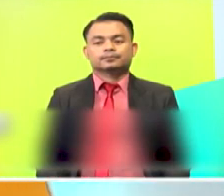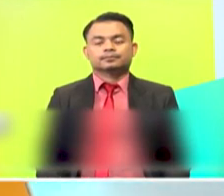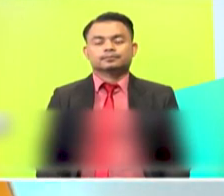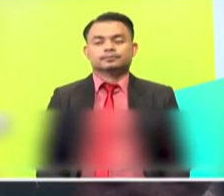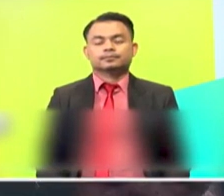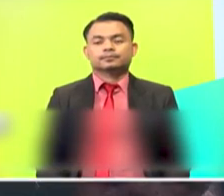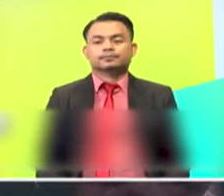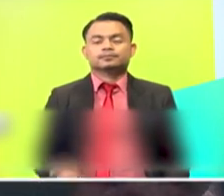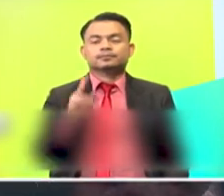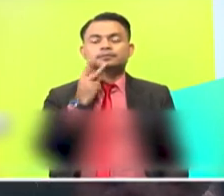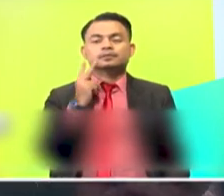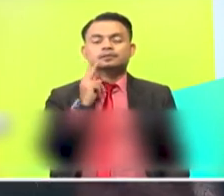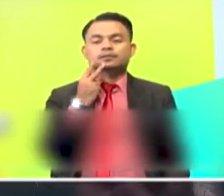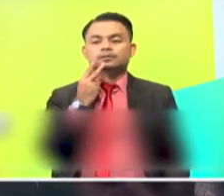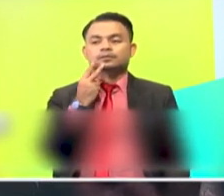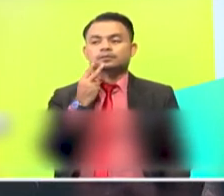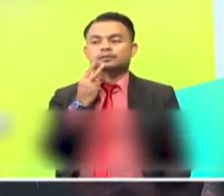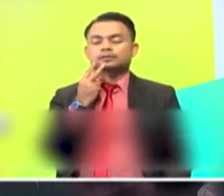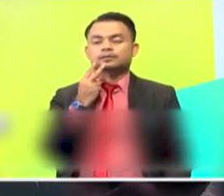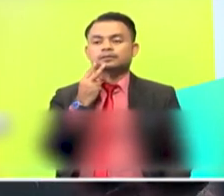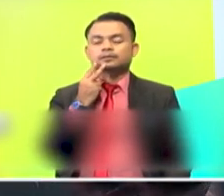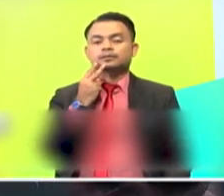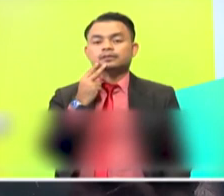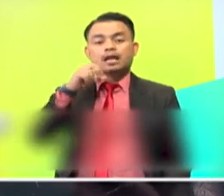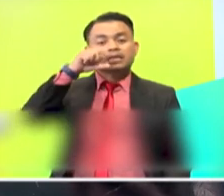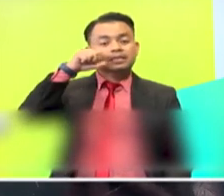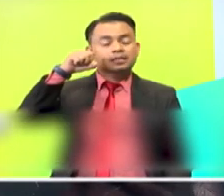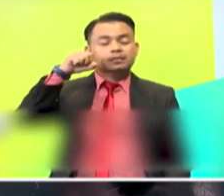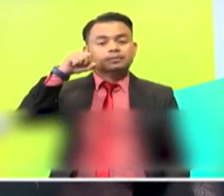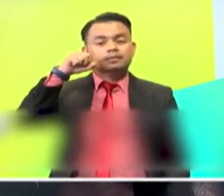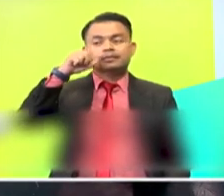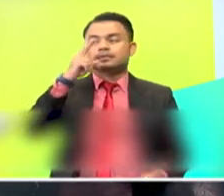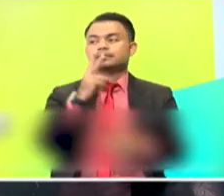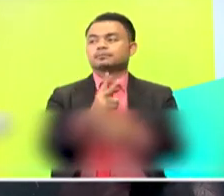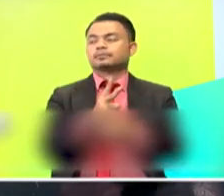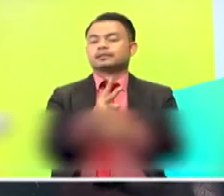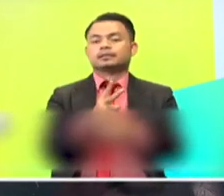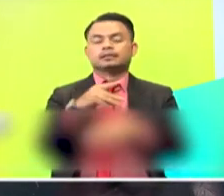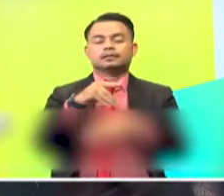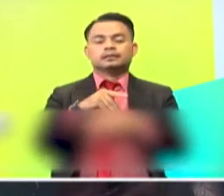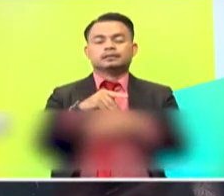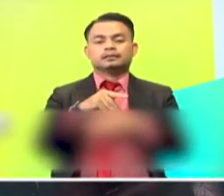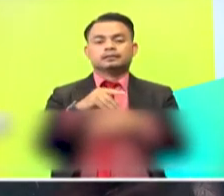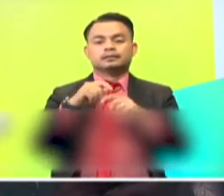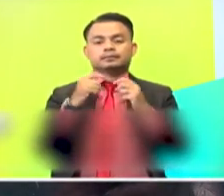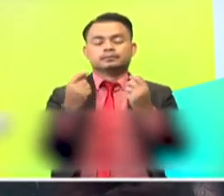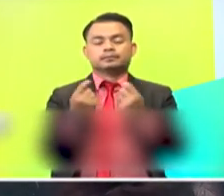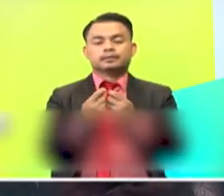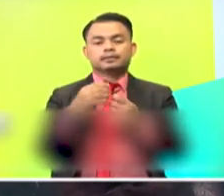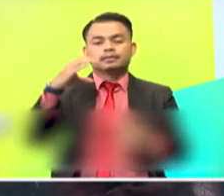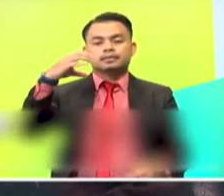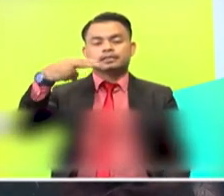Oke sayur-sayuran seperti lobak merah seperti lupa merah kita akan simpan di bagian Silet juga cekgu betul